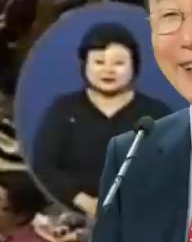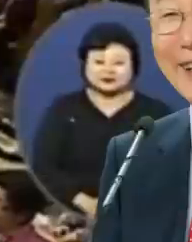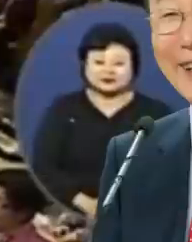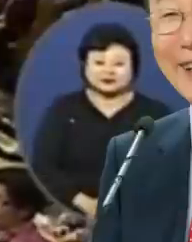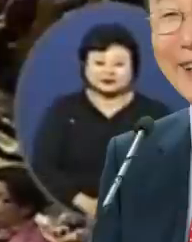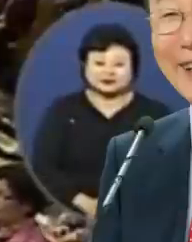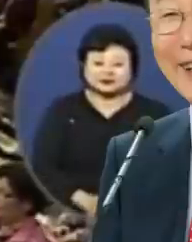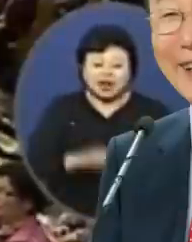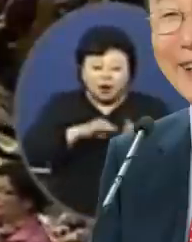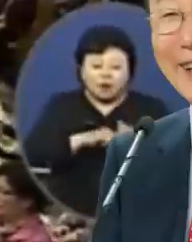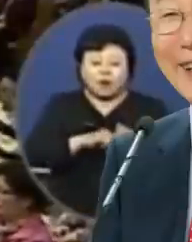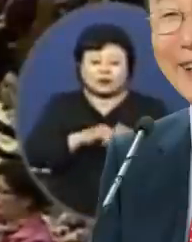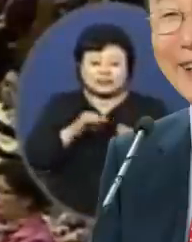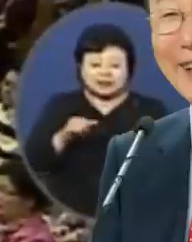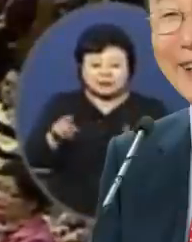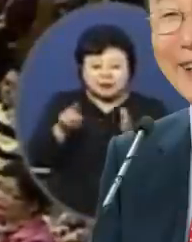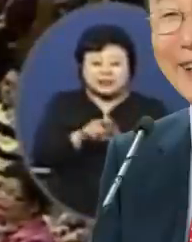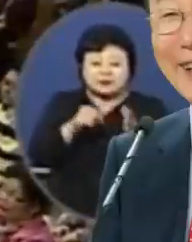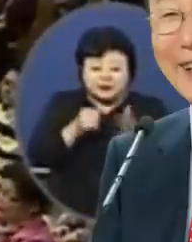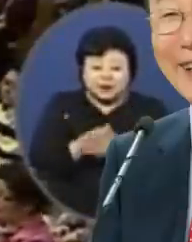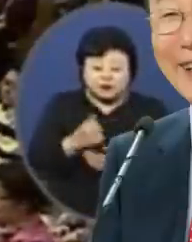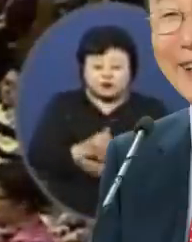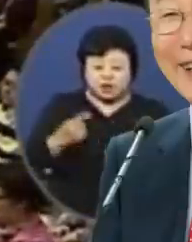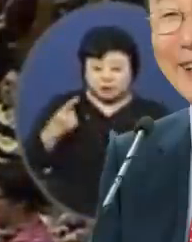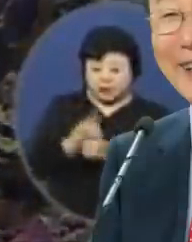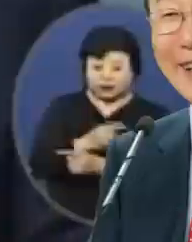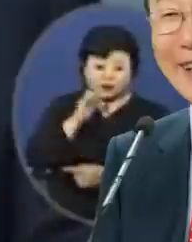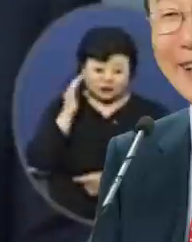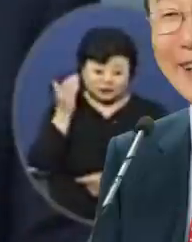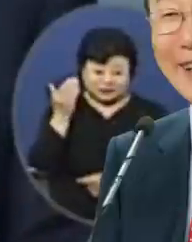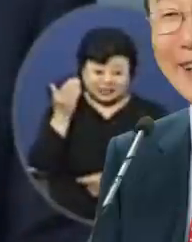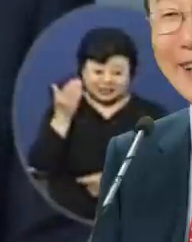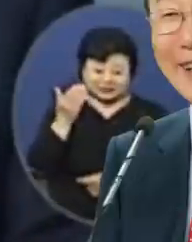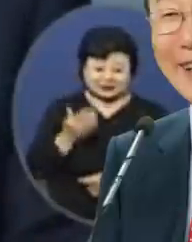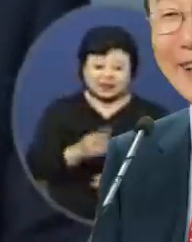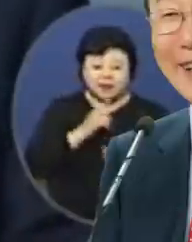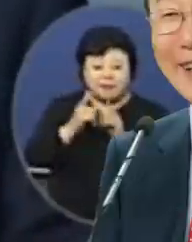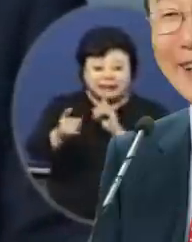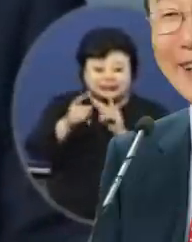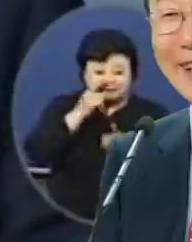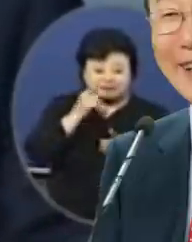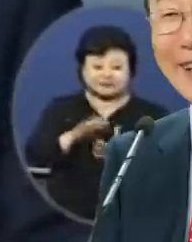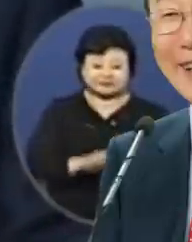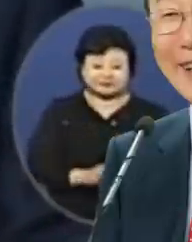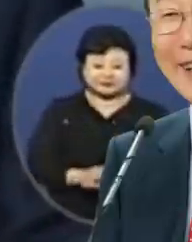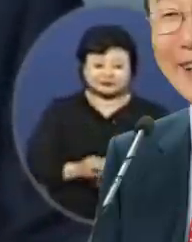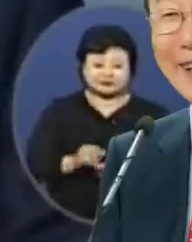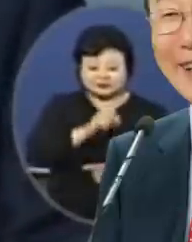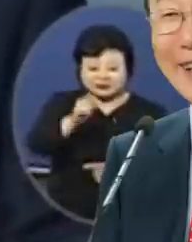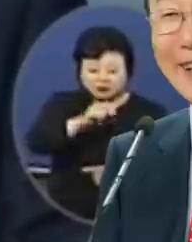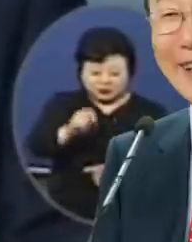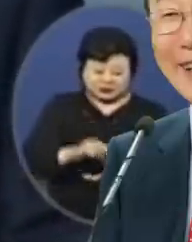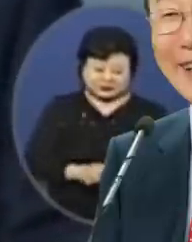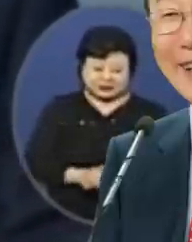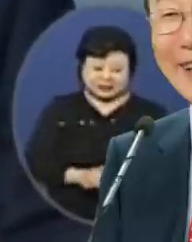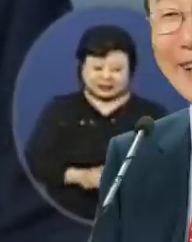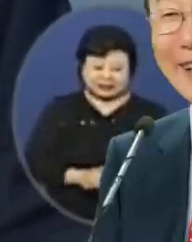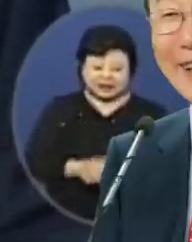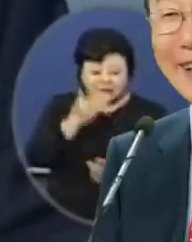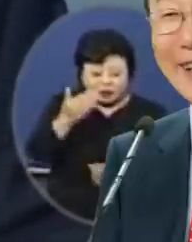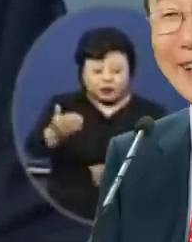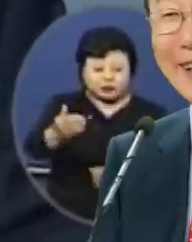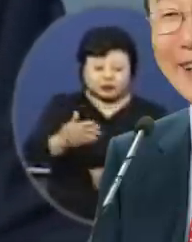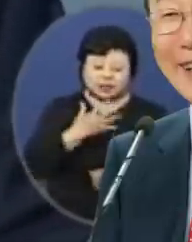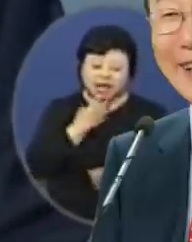우리와 똑같은 사람이 믿음 때문에 이렇게 운명이 달라지는 것입니다. 이 말씀을 성경에 기록한 것은